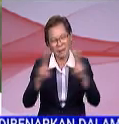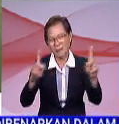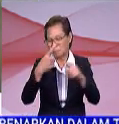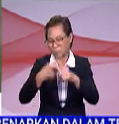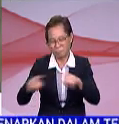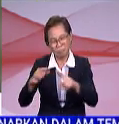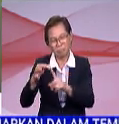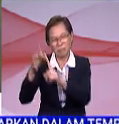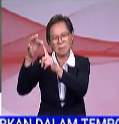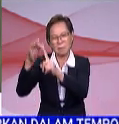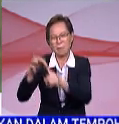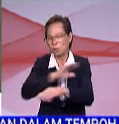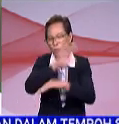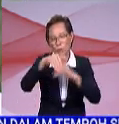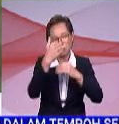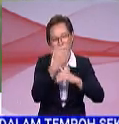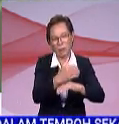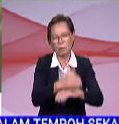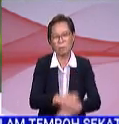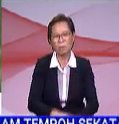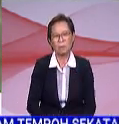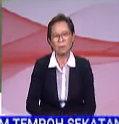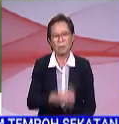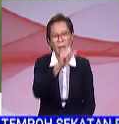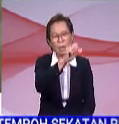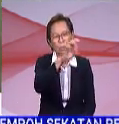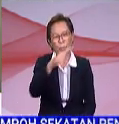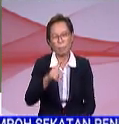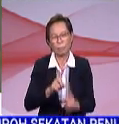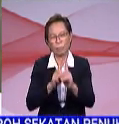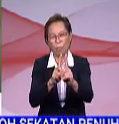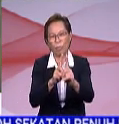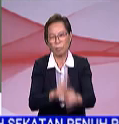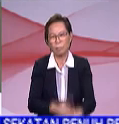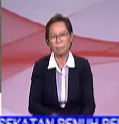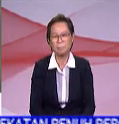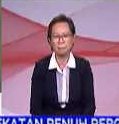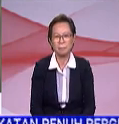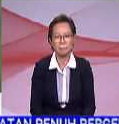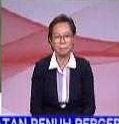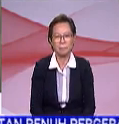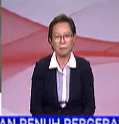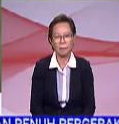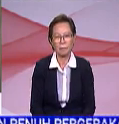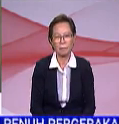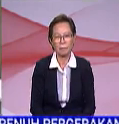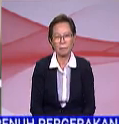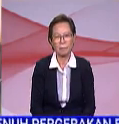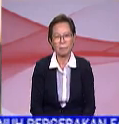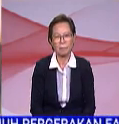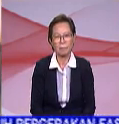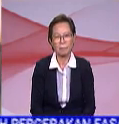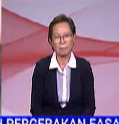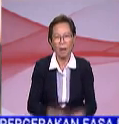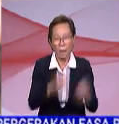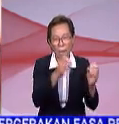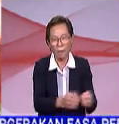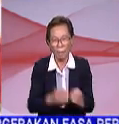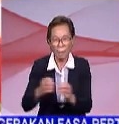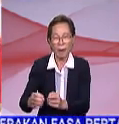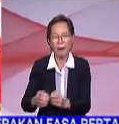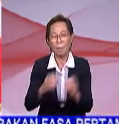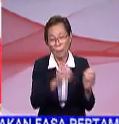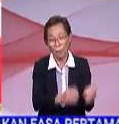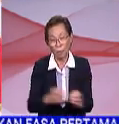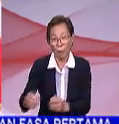terhad. Tapi syukurlah semua pun SOP sudah terjaga. Bagus untuk diri kita dan juga untuk orang lain. Penganjur Unduk Ngadau